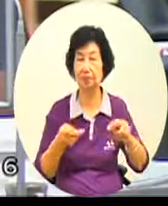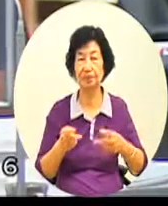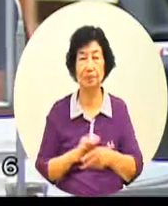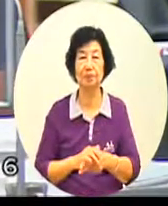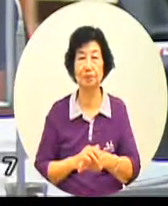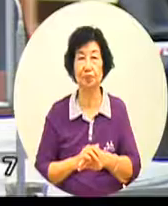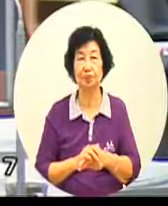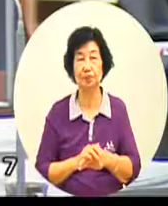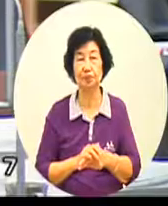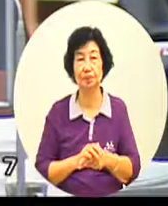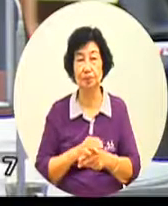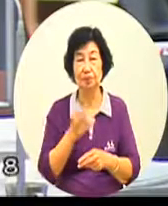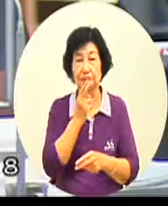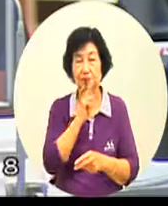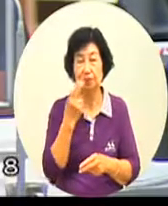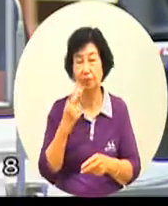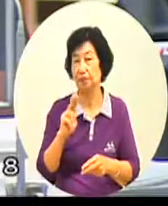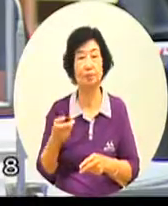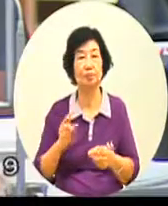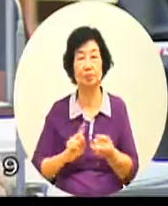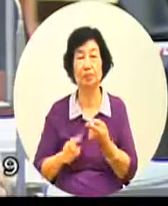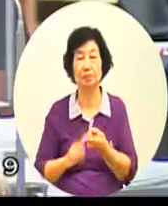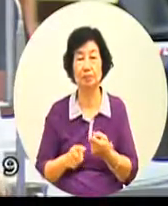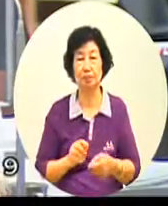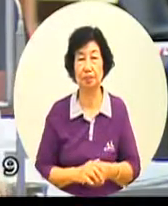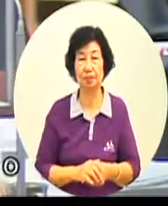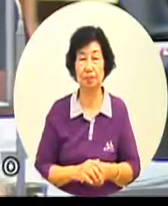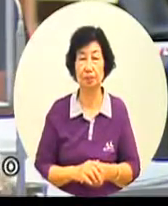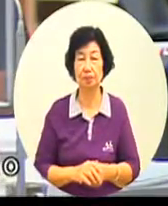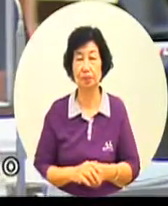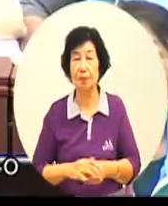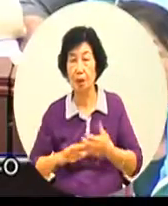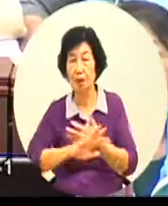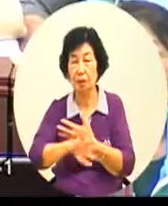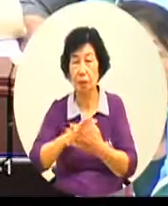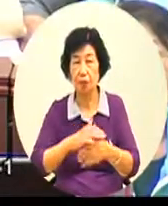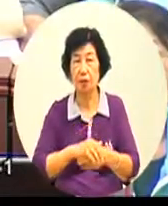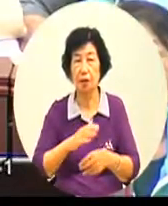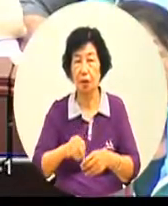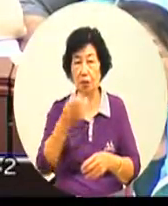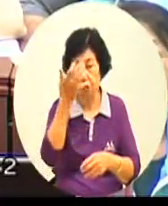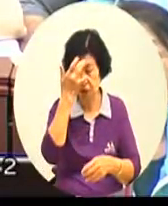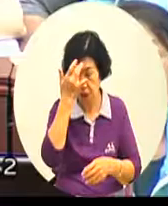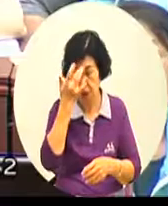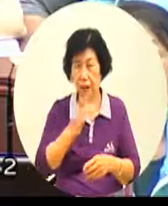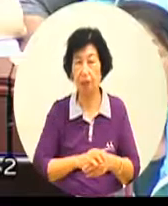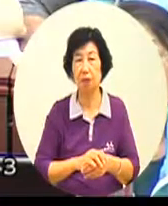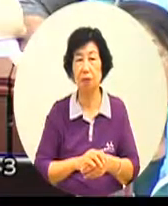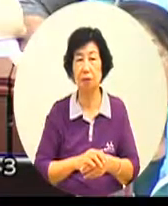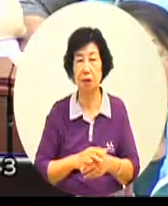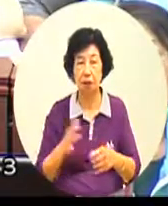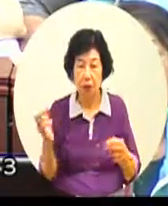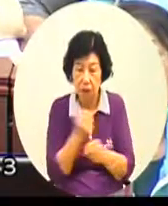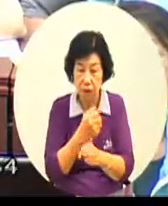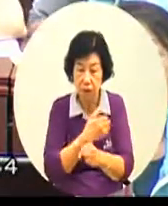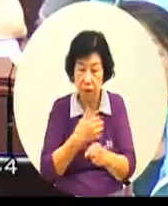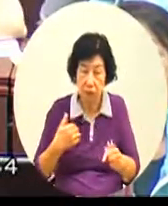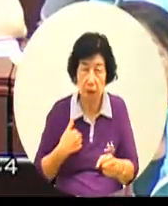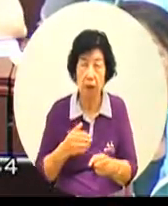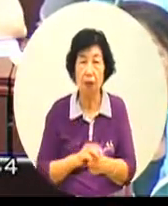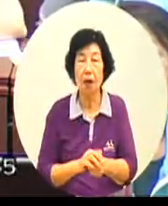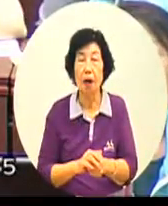就。 对，跟议员报告，因为有一些无障碍跟是有一些针对失能失智的一些长辈，他需要的一个